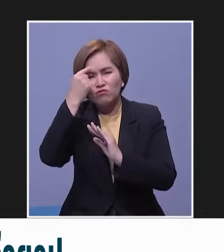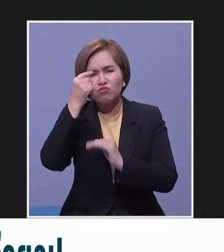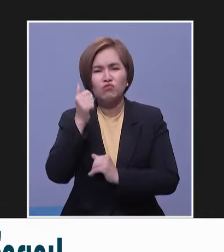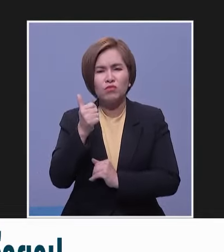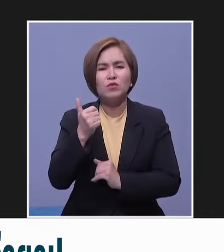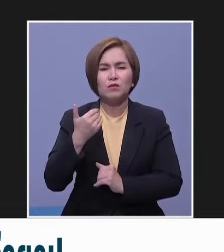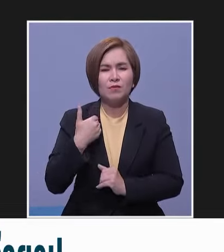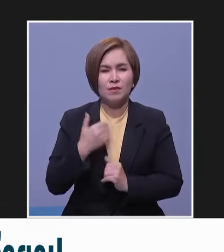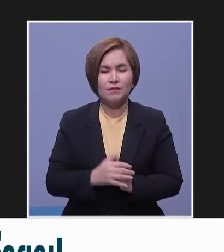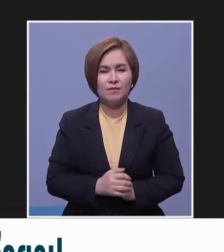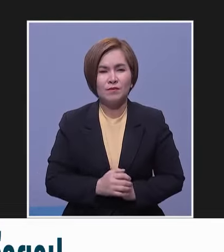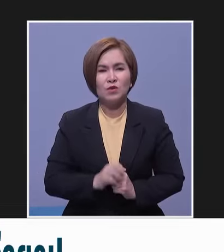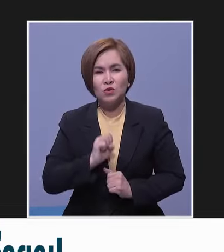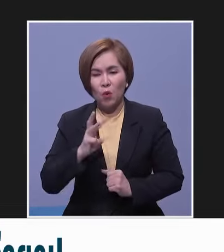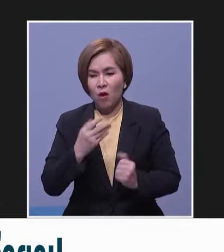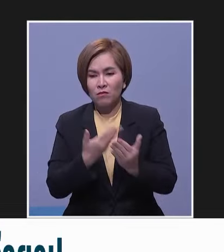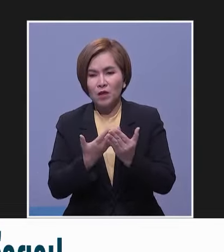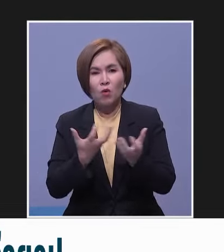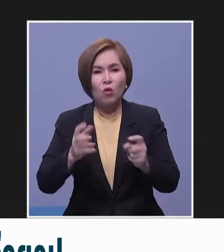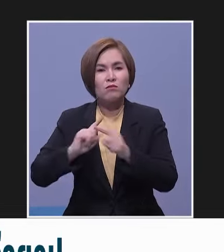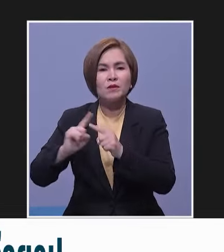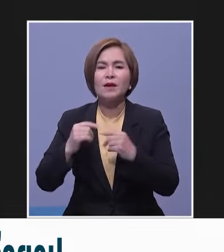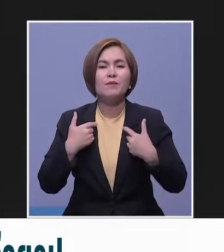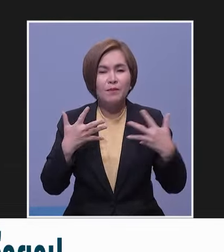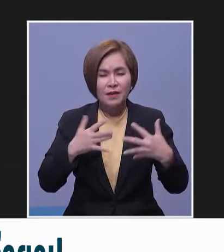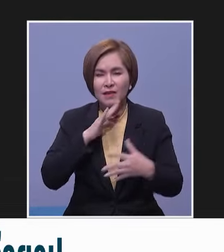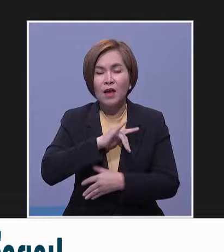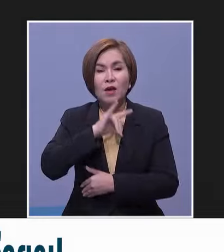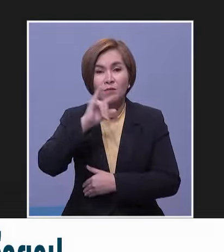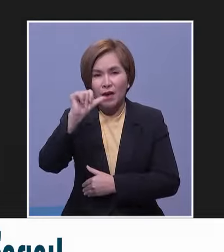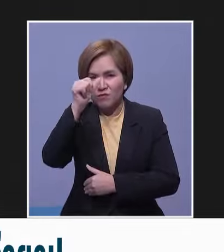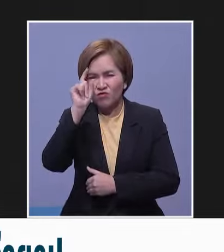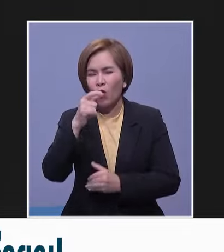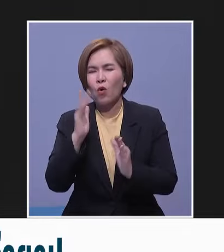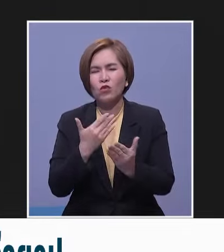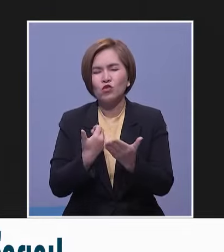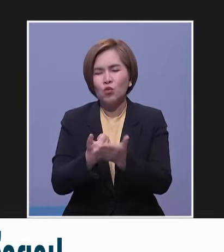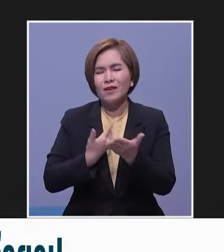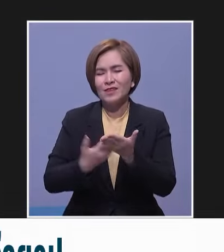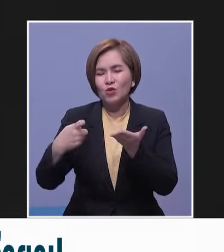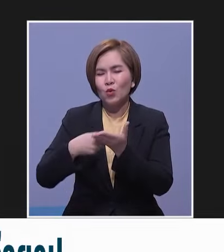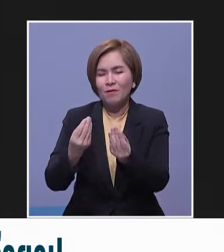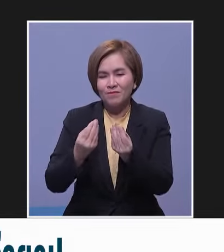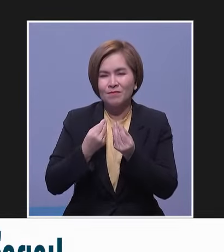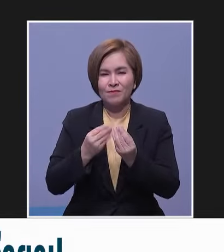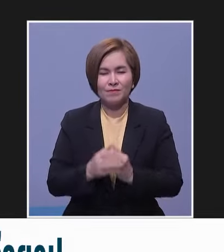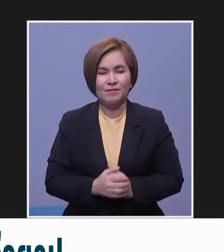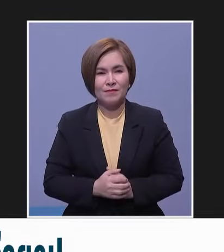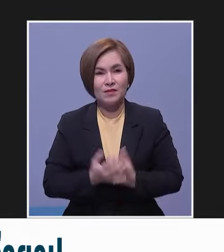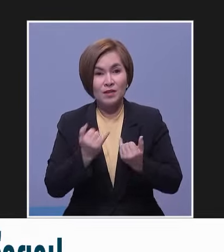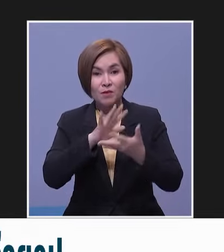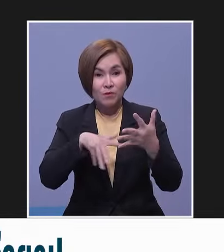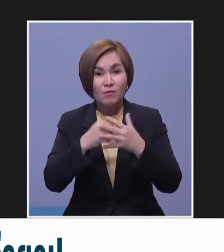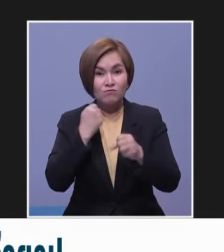สว.กฤติศักดิ์ไม่มีทรัพย์สินเงินทองนะฮะถ้าจะไปก็ต้องมีสปอนเซอร์ออกค่าเครื่องให้ครับ อันนี้ก็เลยยังวางแผ